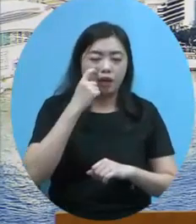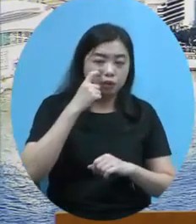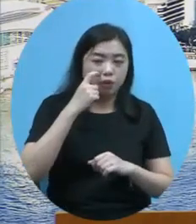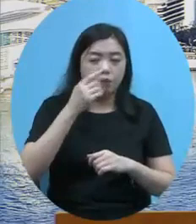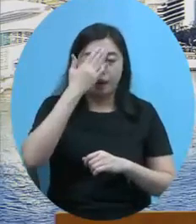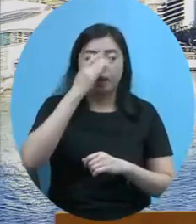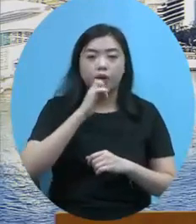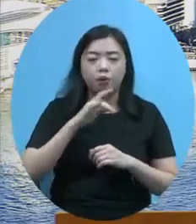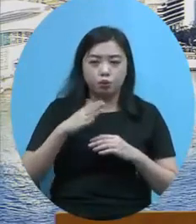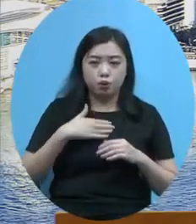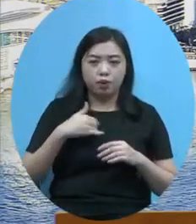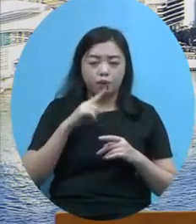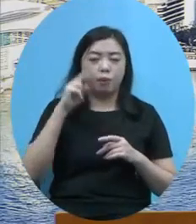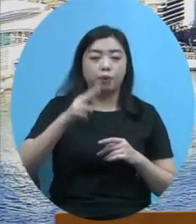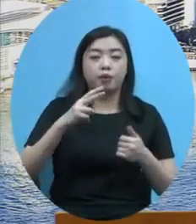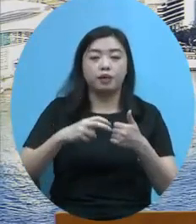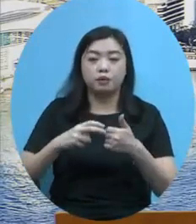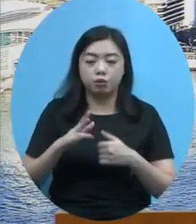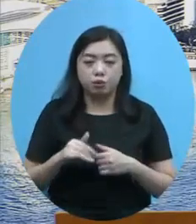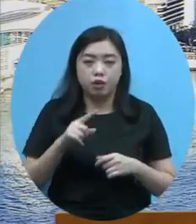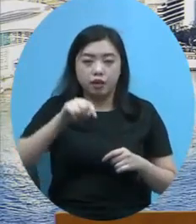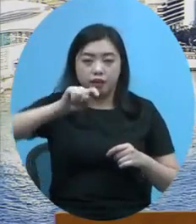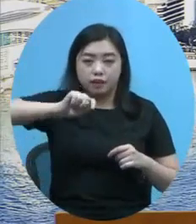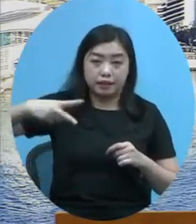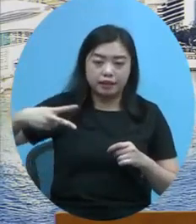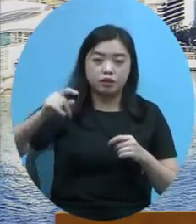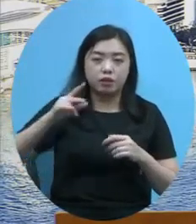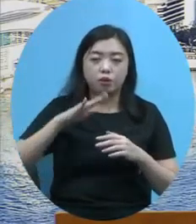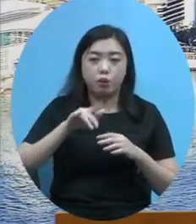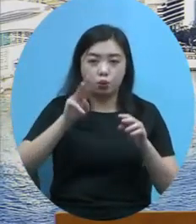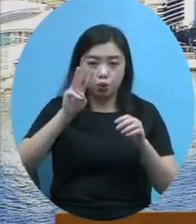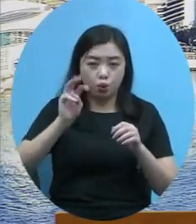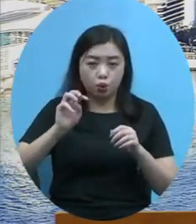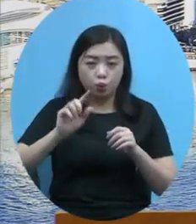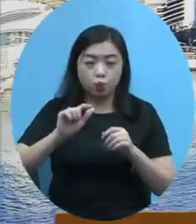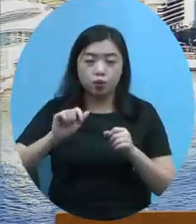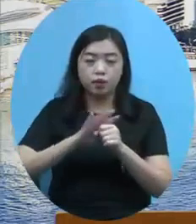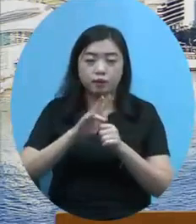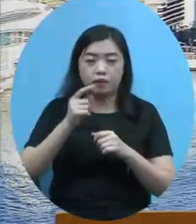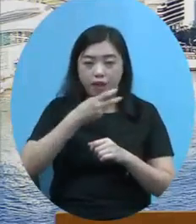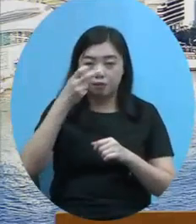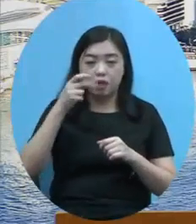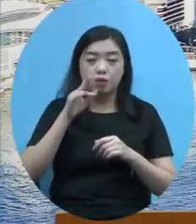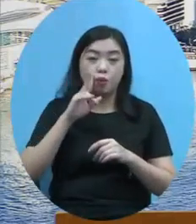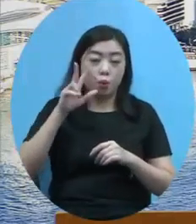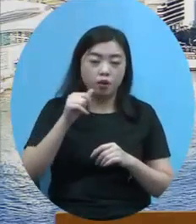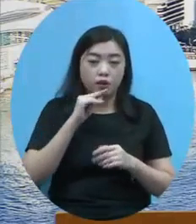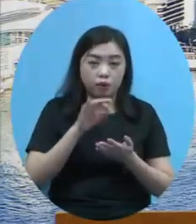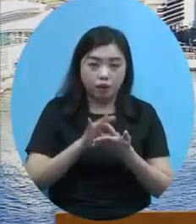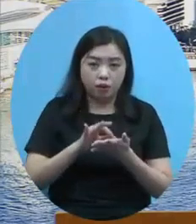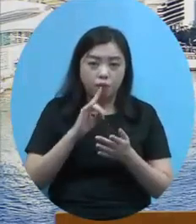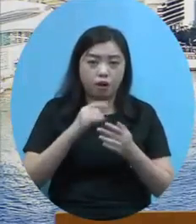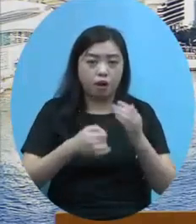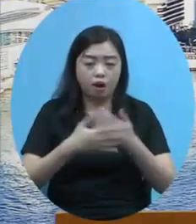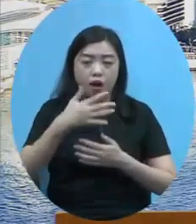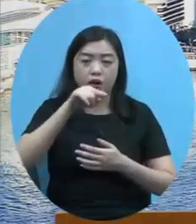案，那會做圍封強檢。第二就是靠污水監測呢，如果是找到一些地區或者一些大廈